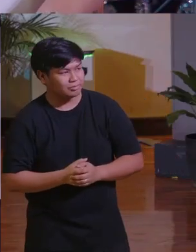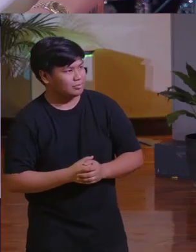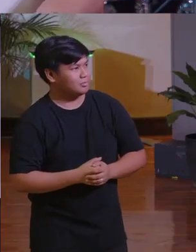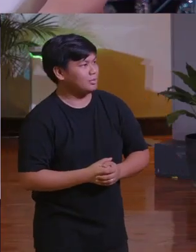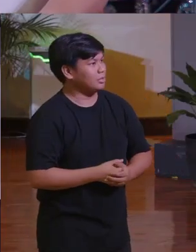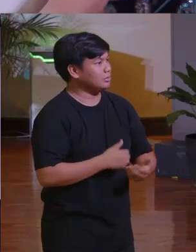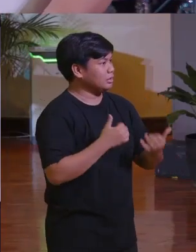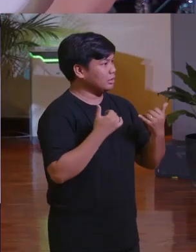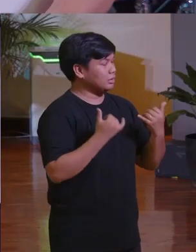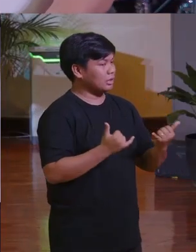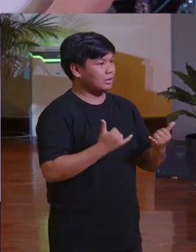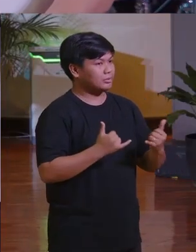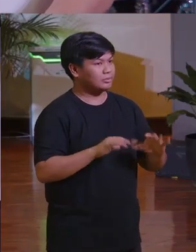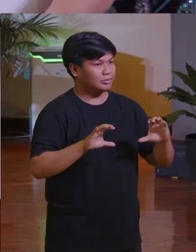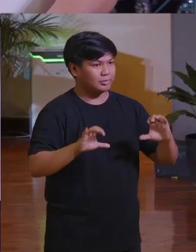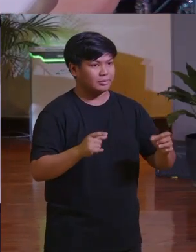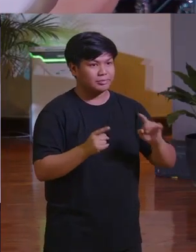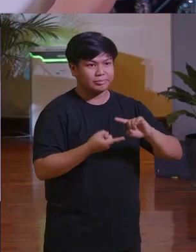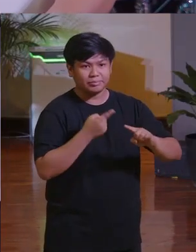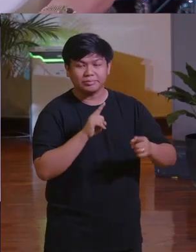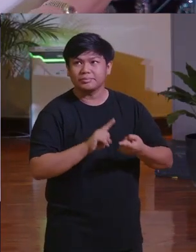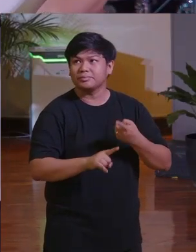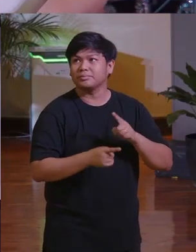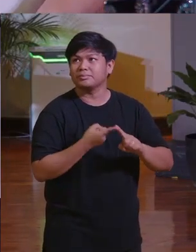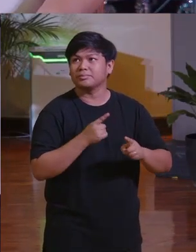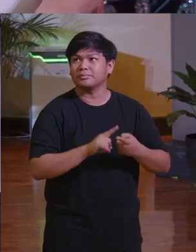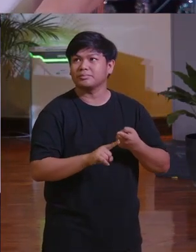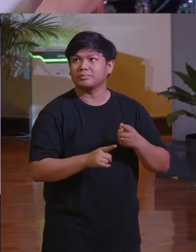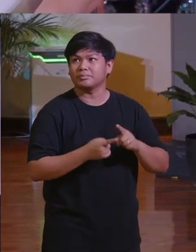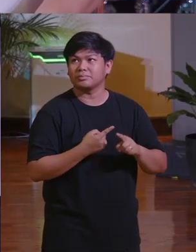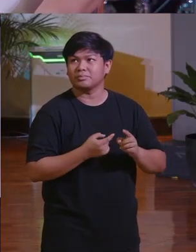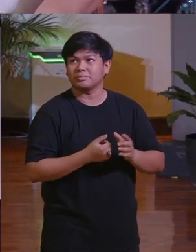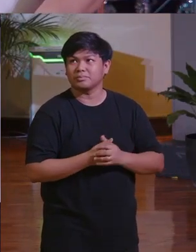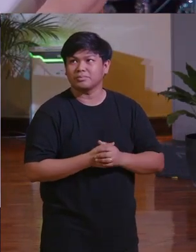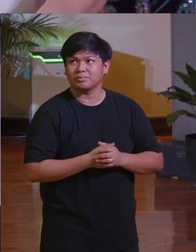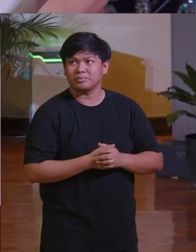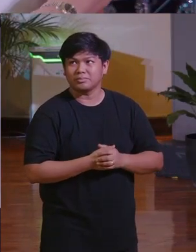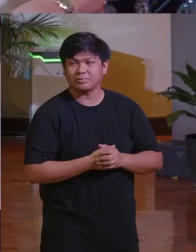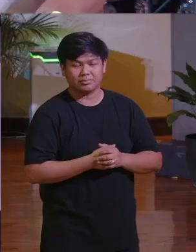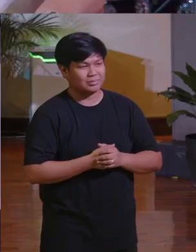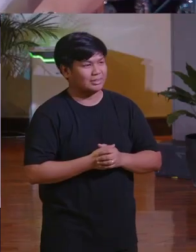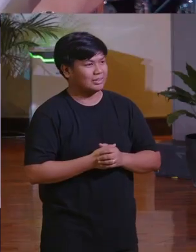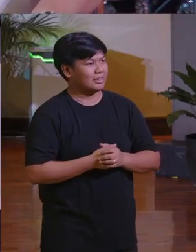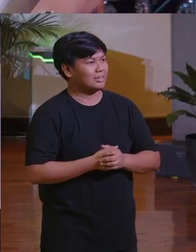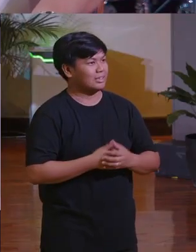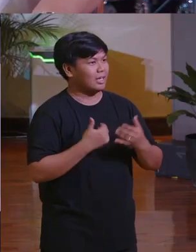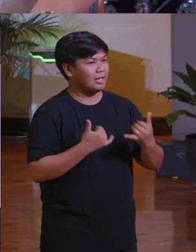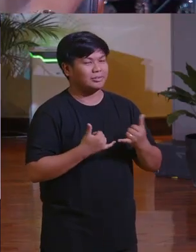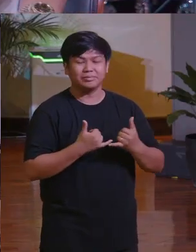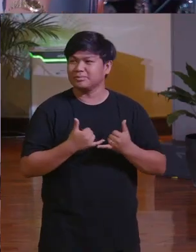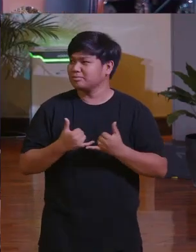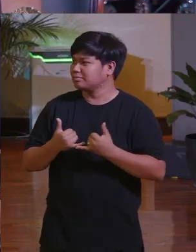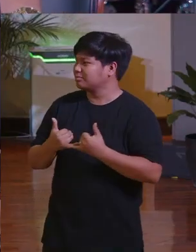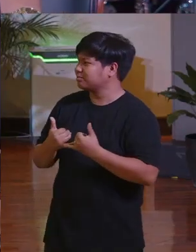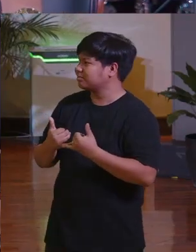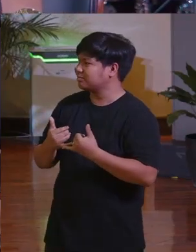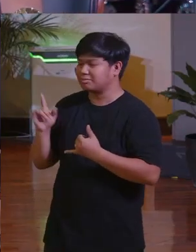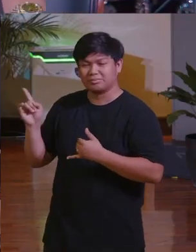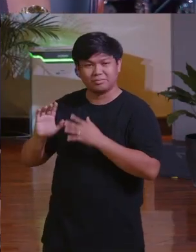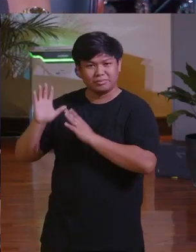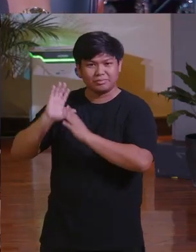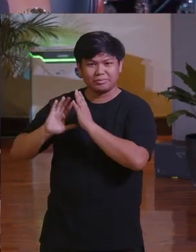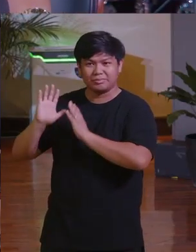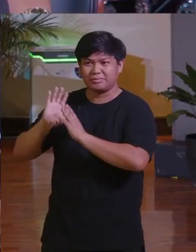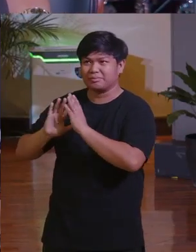No? Kaklase niya, si Jonathan Livingston C. No? Meron nung